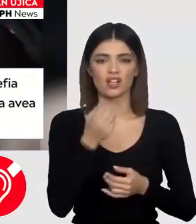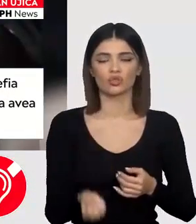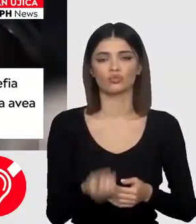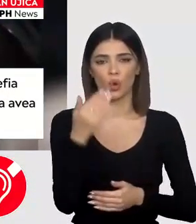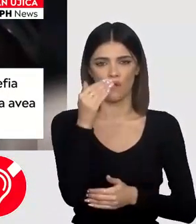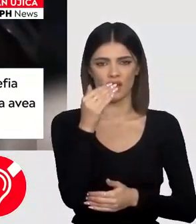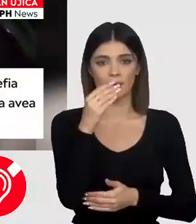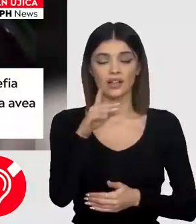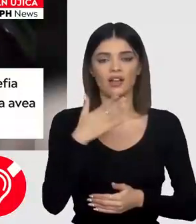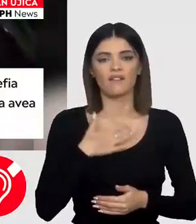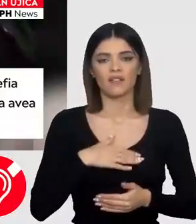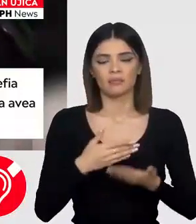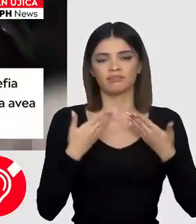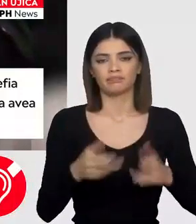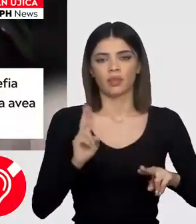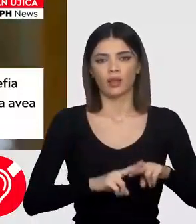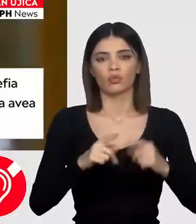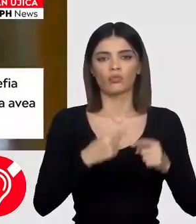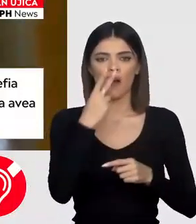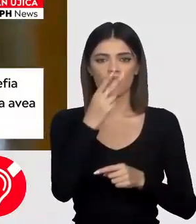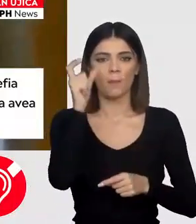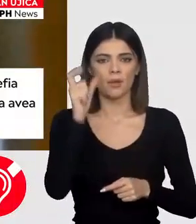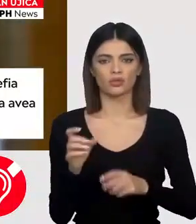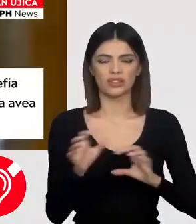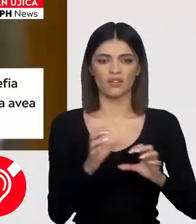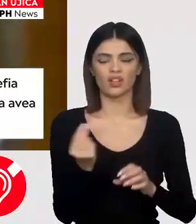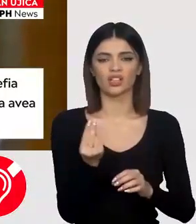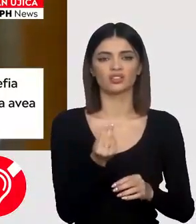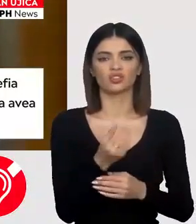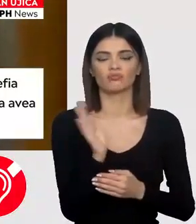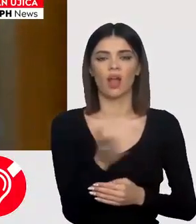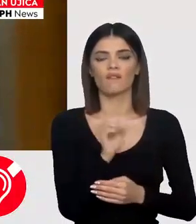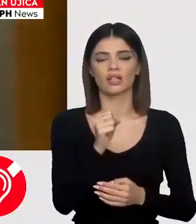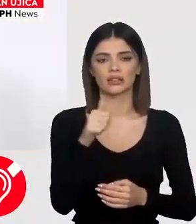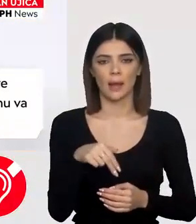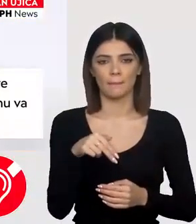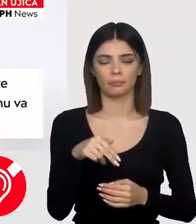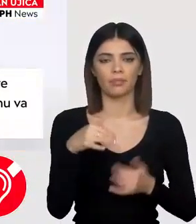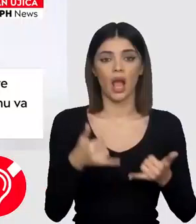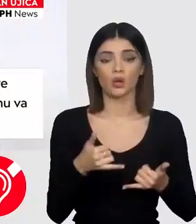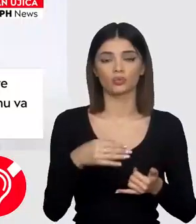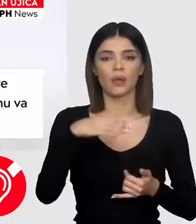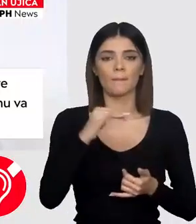să renunțe după răscoala angajaților. E clar că un cuvânt important l-a avut și Microsoft,